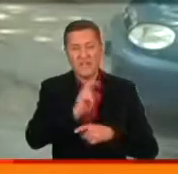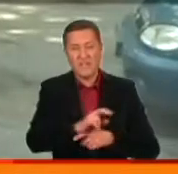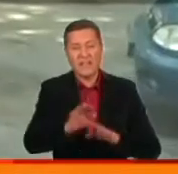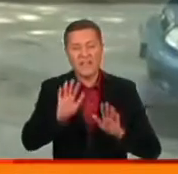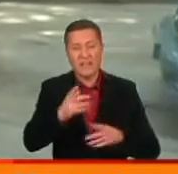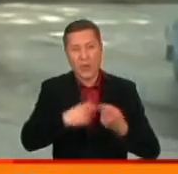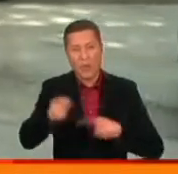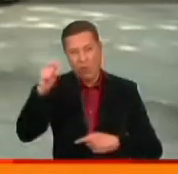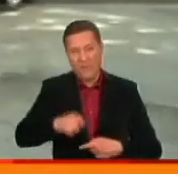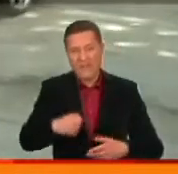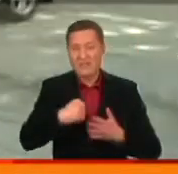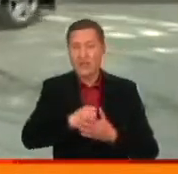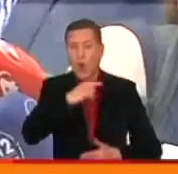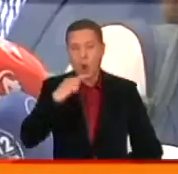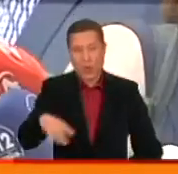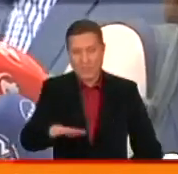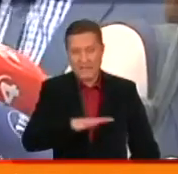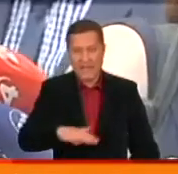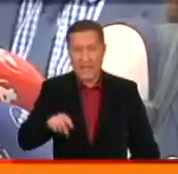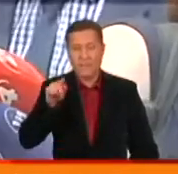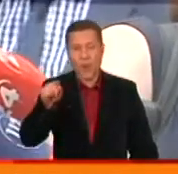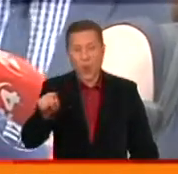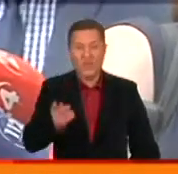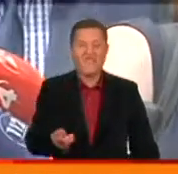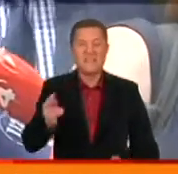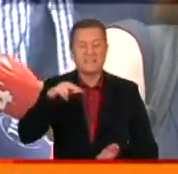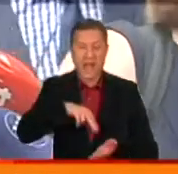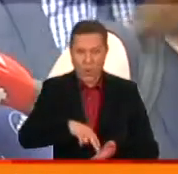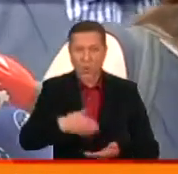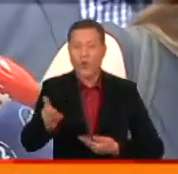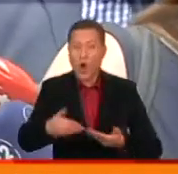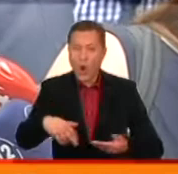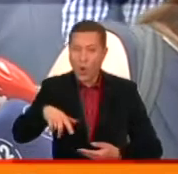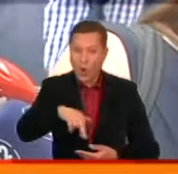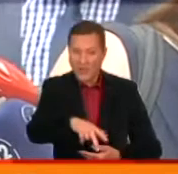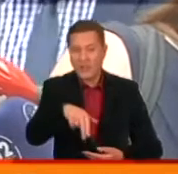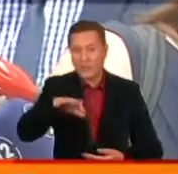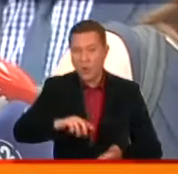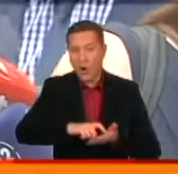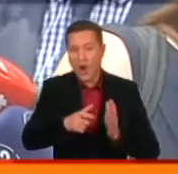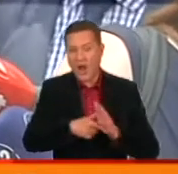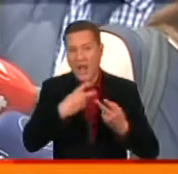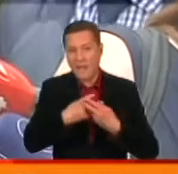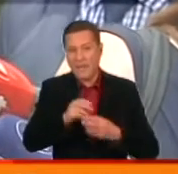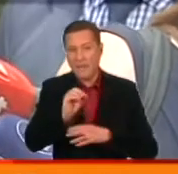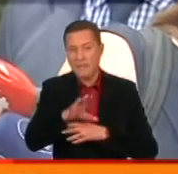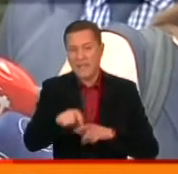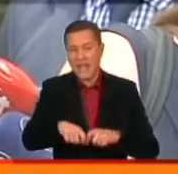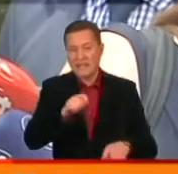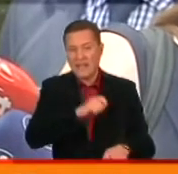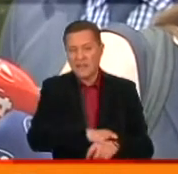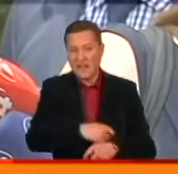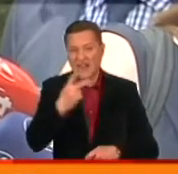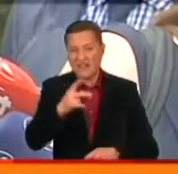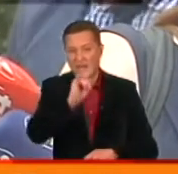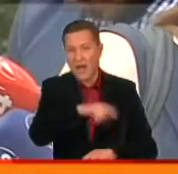до Росії. Он встает, ходит по камере, 15 метров камера, два